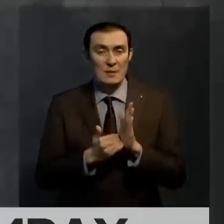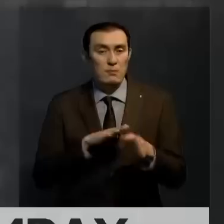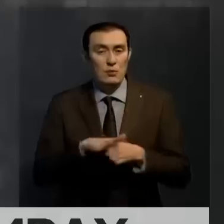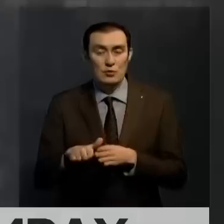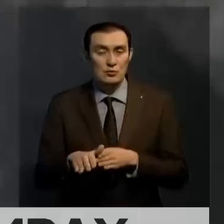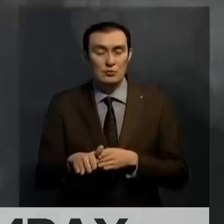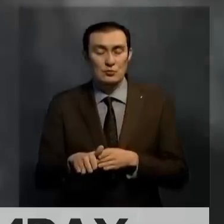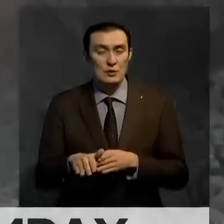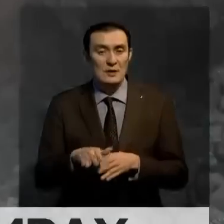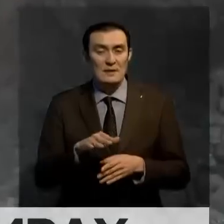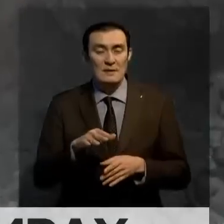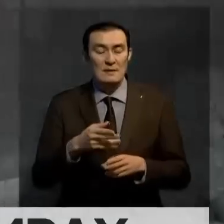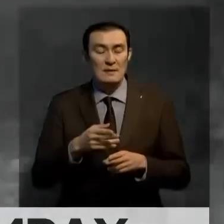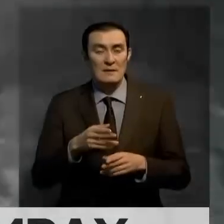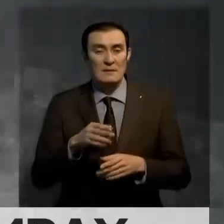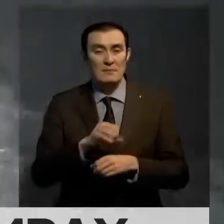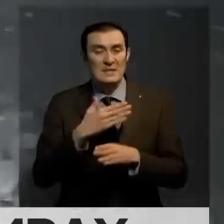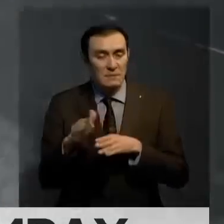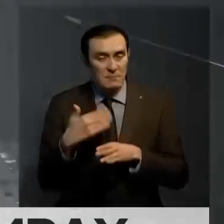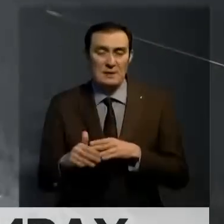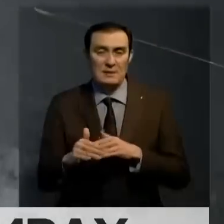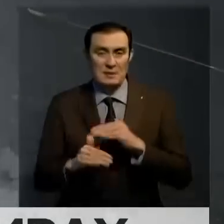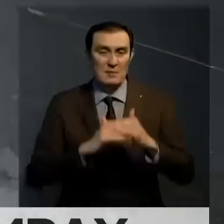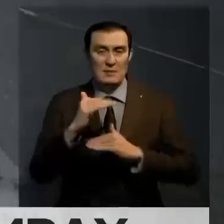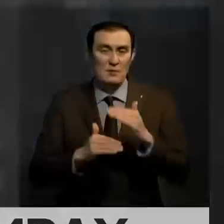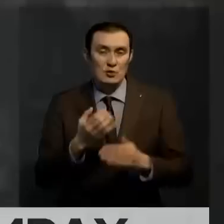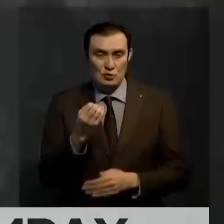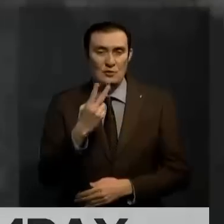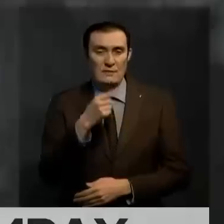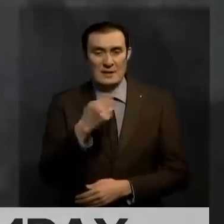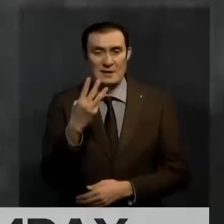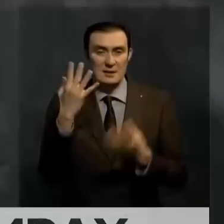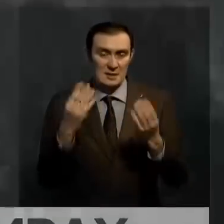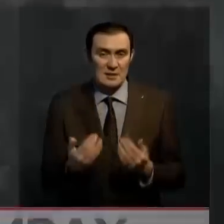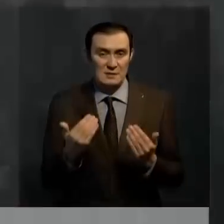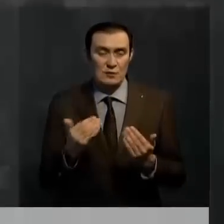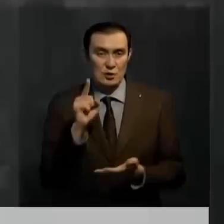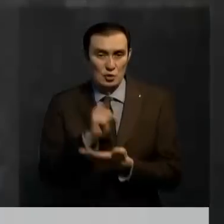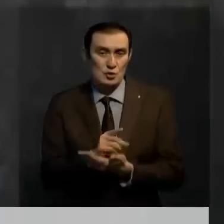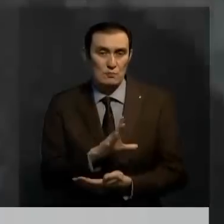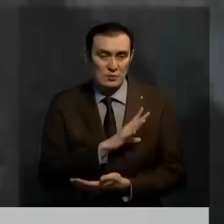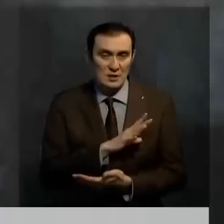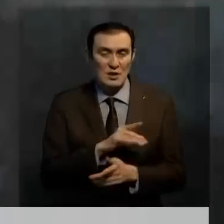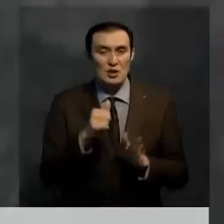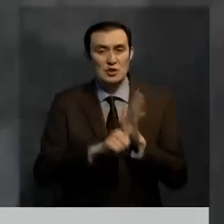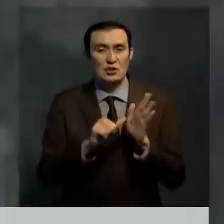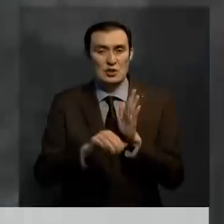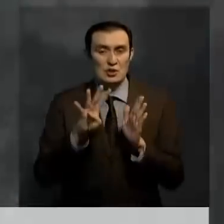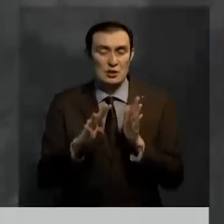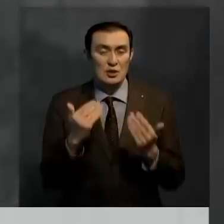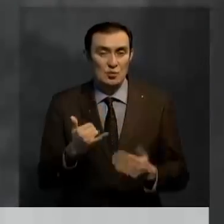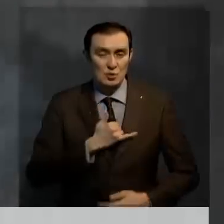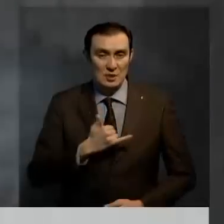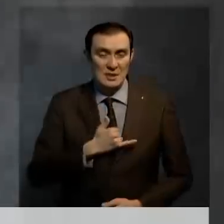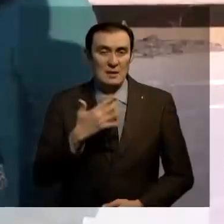до планки этой постепенно нагоняем. Еще 2-3 дня. Вот сегодня должна нам подача быть 64. Сейчас у